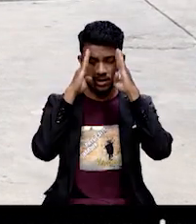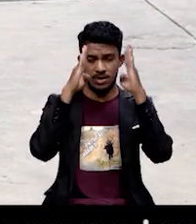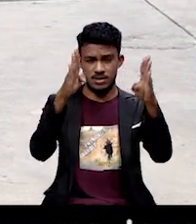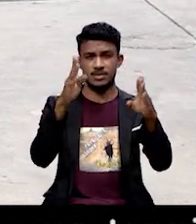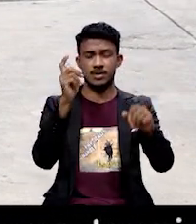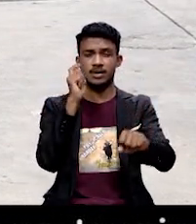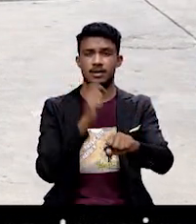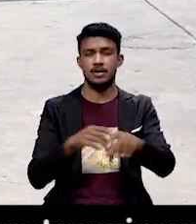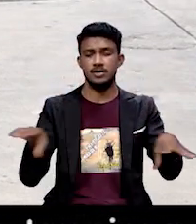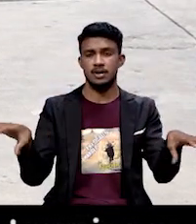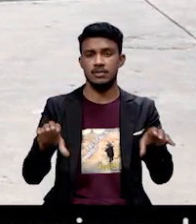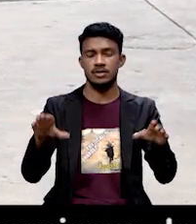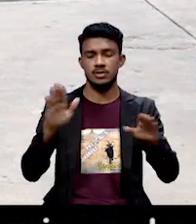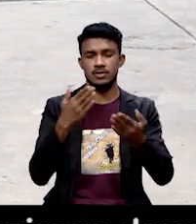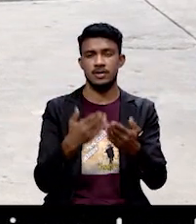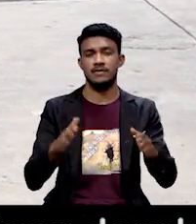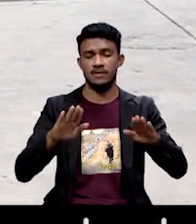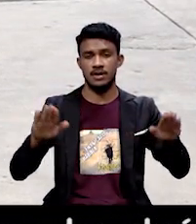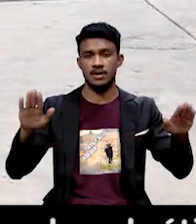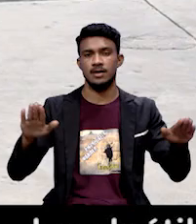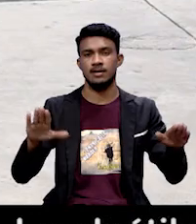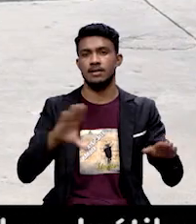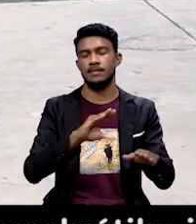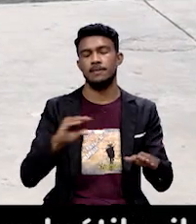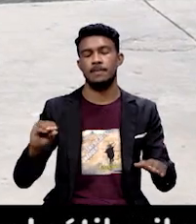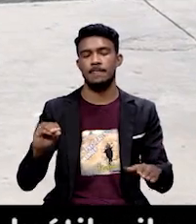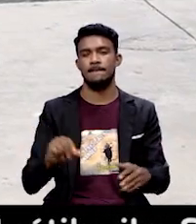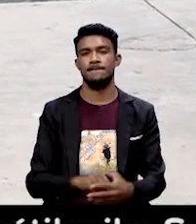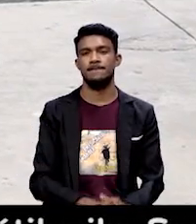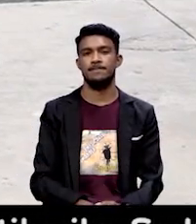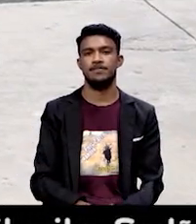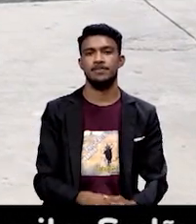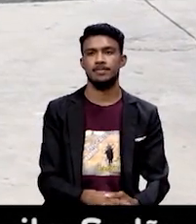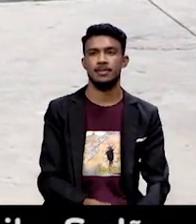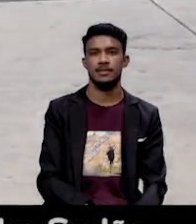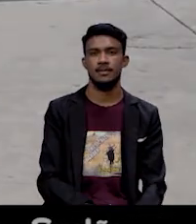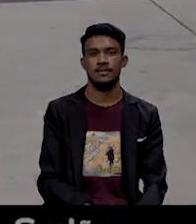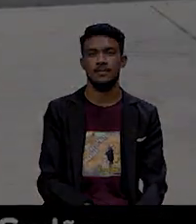assunto trabalho infantil equipa cobertura GMN.